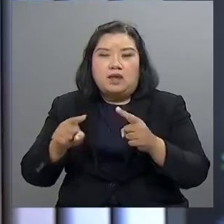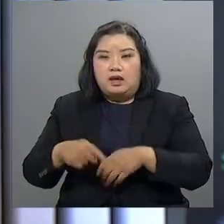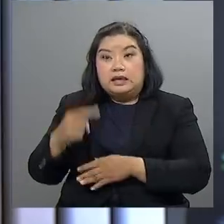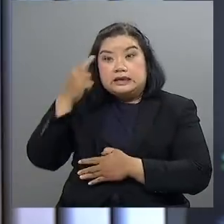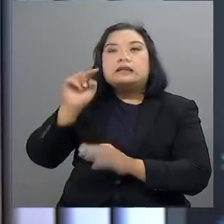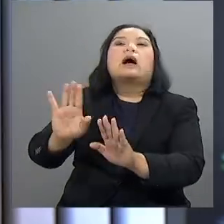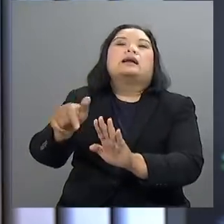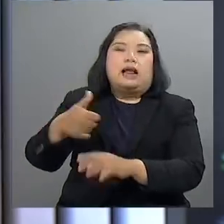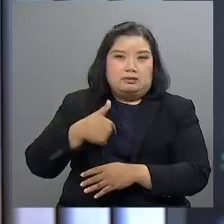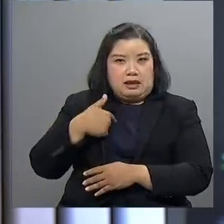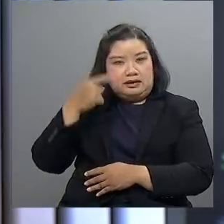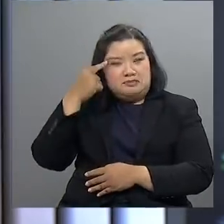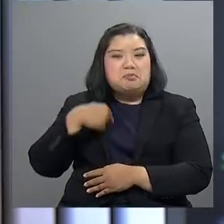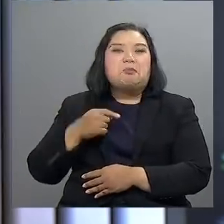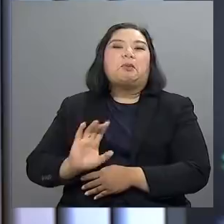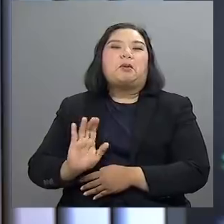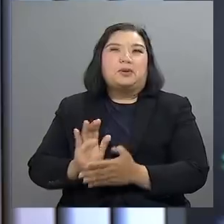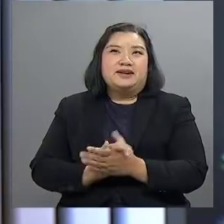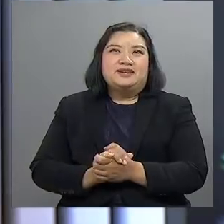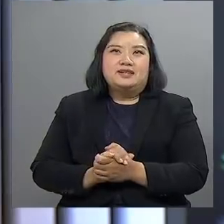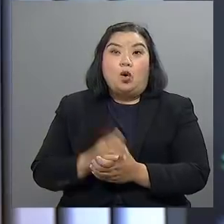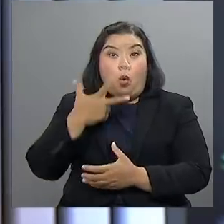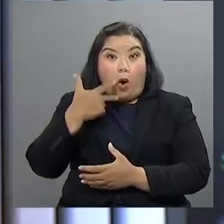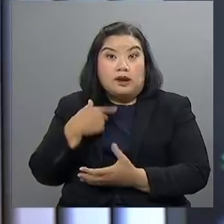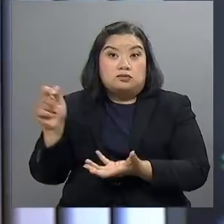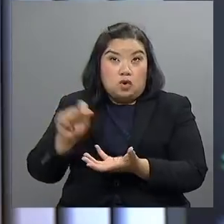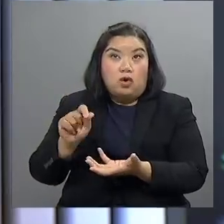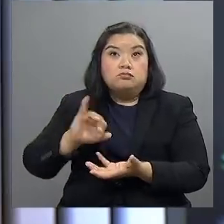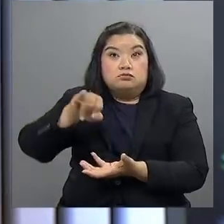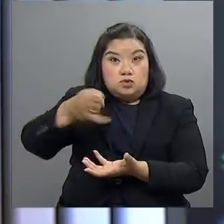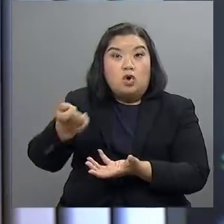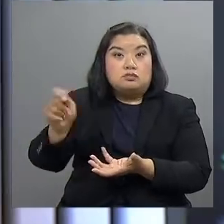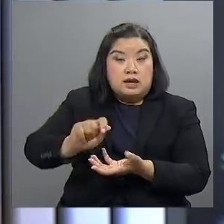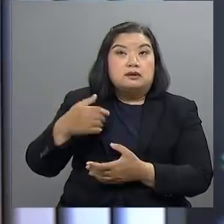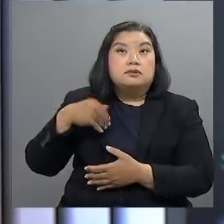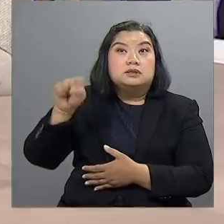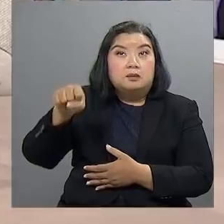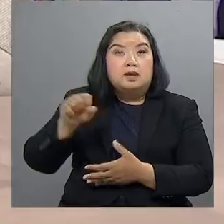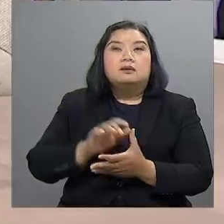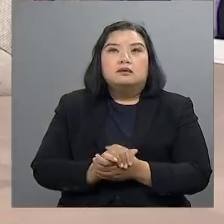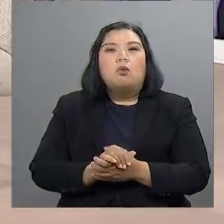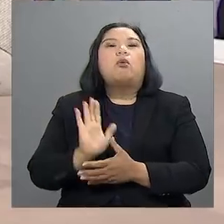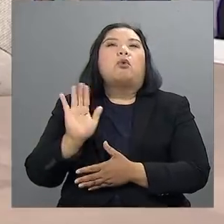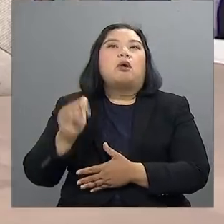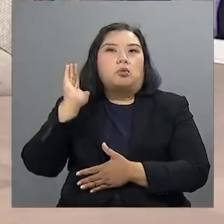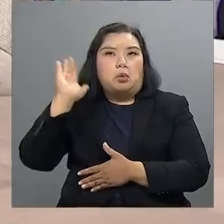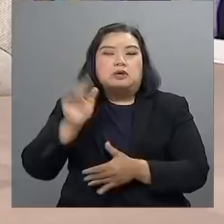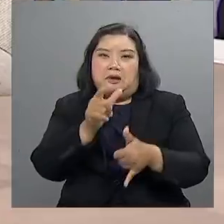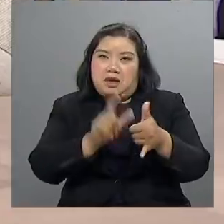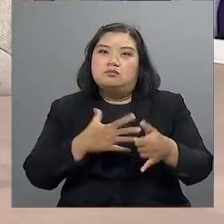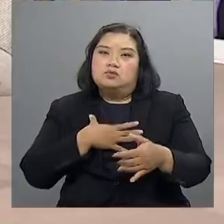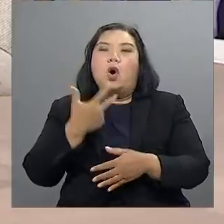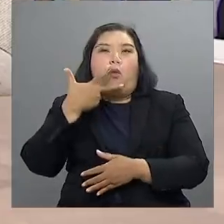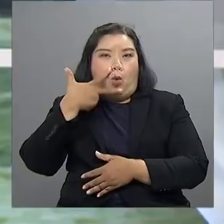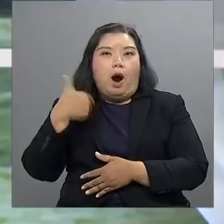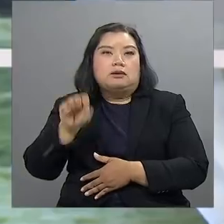ม คุณใส่น้ำตาลในทุกอย่างเลยเหรอฮะ ในโจ๊กก็ใส่ไม่ใช่เหรอ ก็ใส่โอ้ เป็นคนหวานๆไงก็นี่ไงรายการเราเคยนำเสนอแล้วแล้วก็มีคุณ